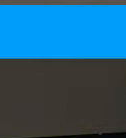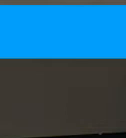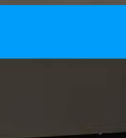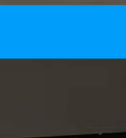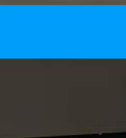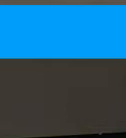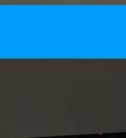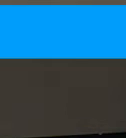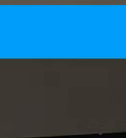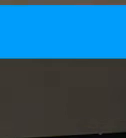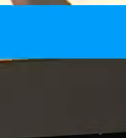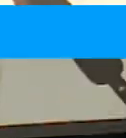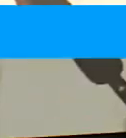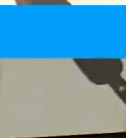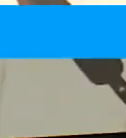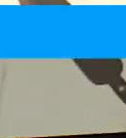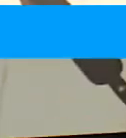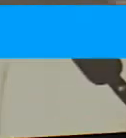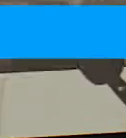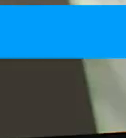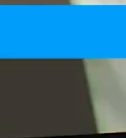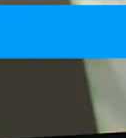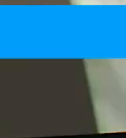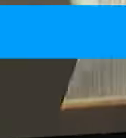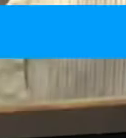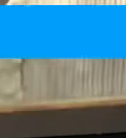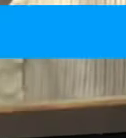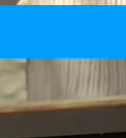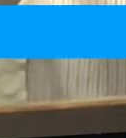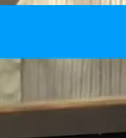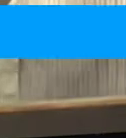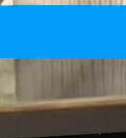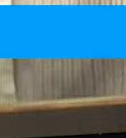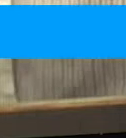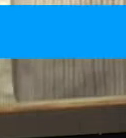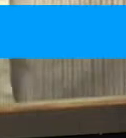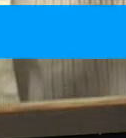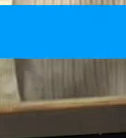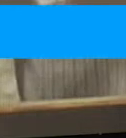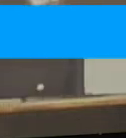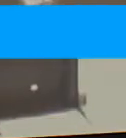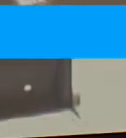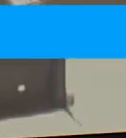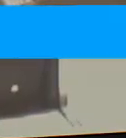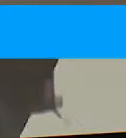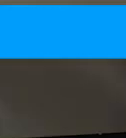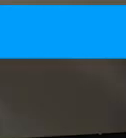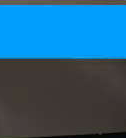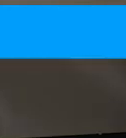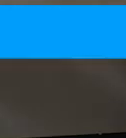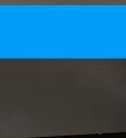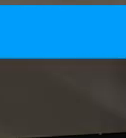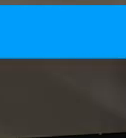הרשות הפלסטינית, והמשוואה כזו היום, אתה יודע, היא צפויה או שאתה, או שצריך